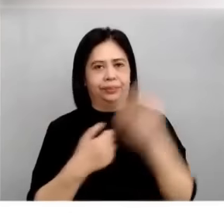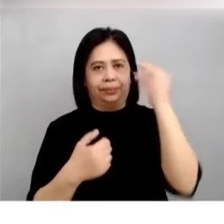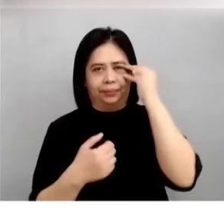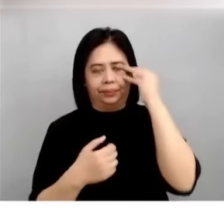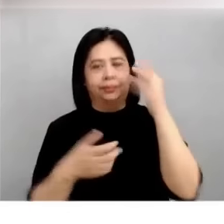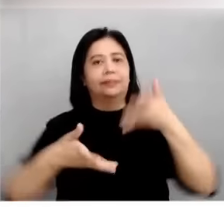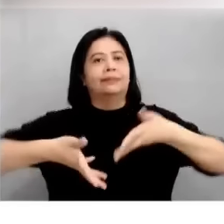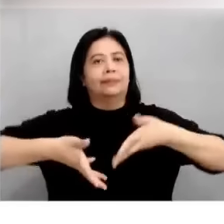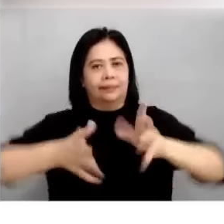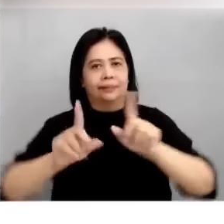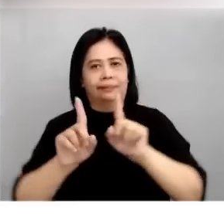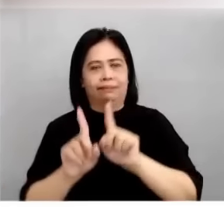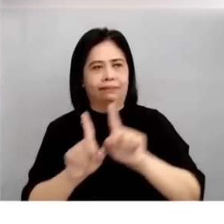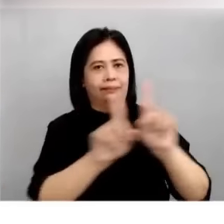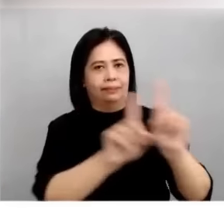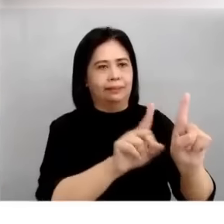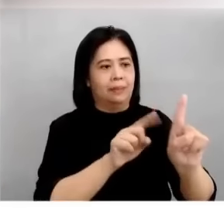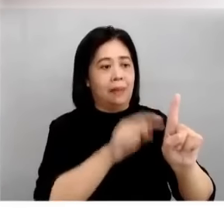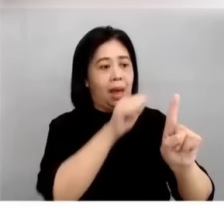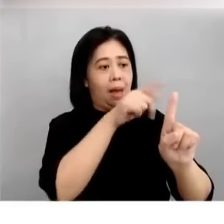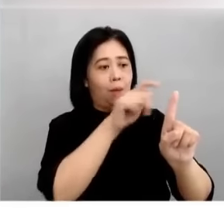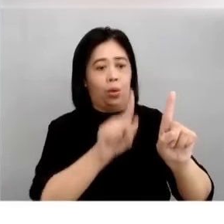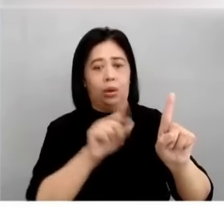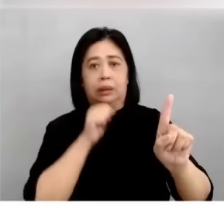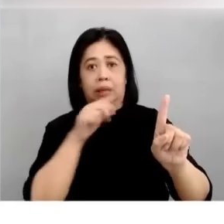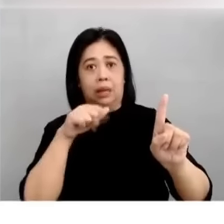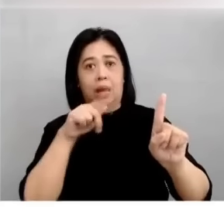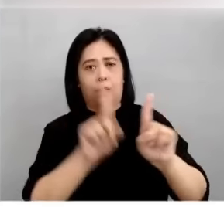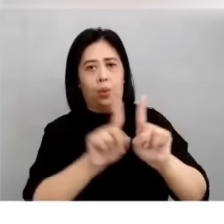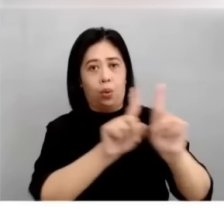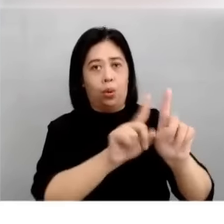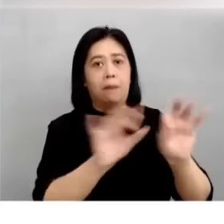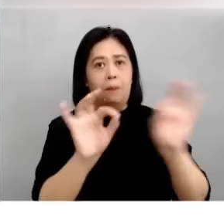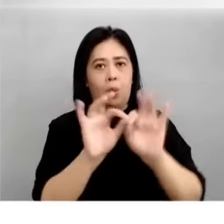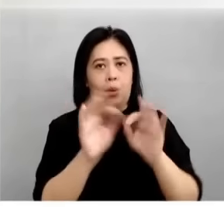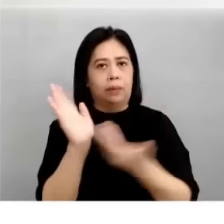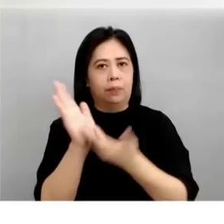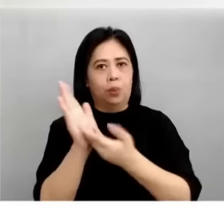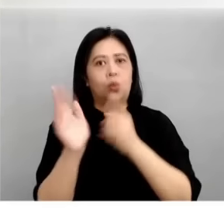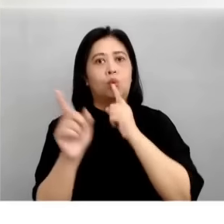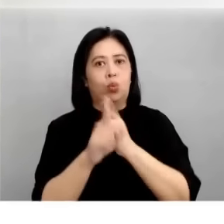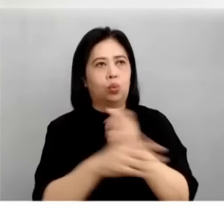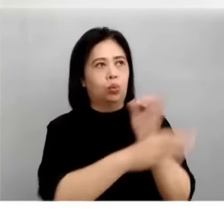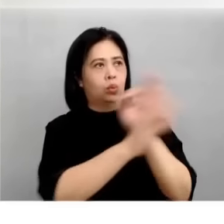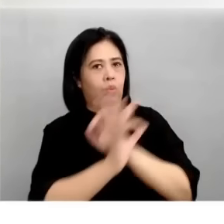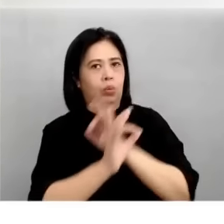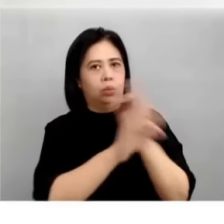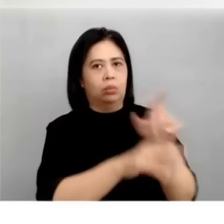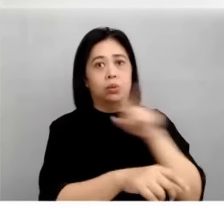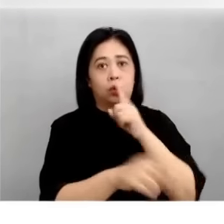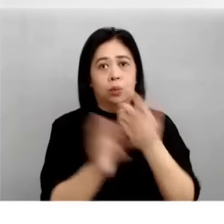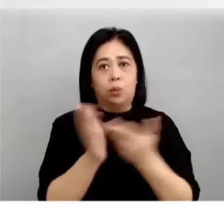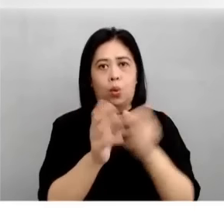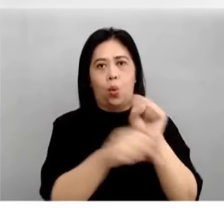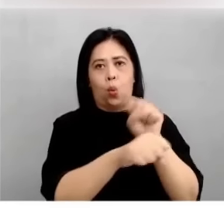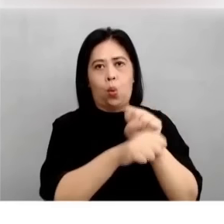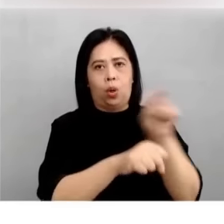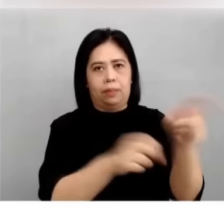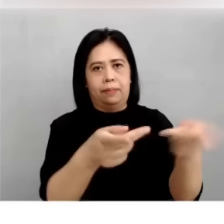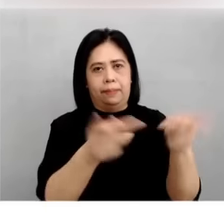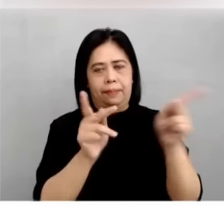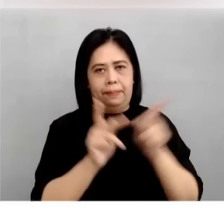ng maihatid ng mga hindi APOR ang mga APOR basta may maipakitang patunay na sila ay nagtatrabaho sa naturang industriya.